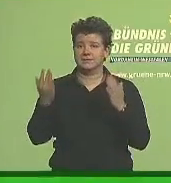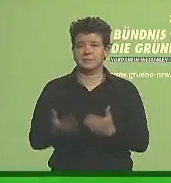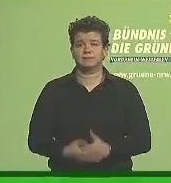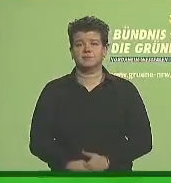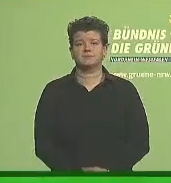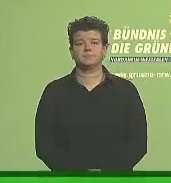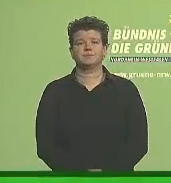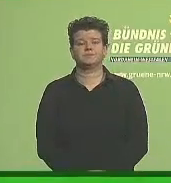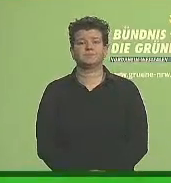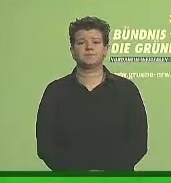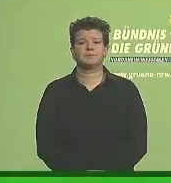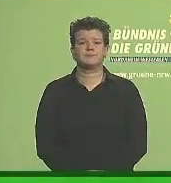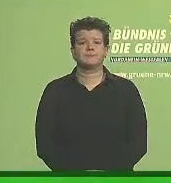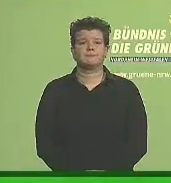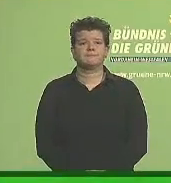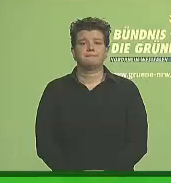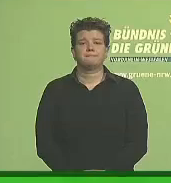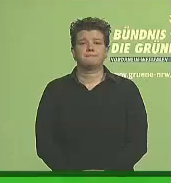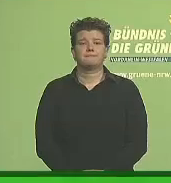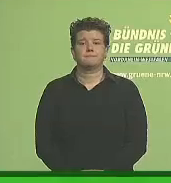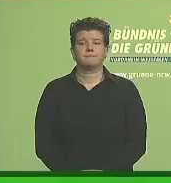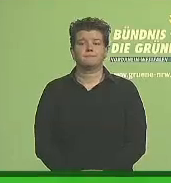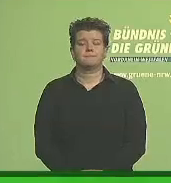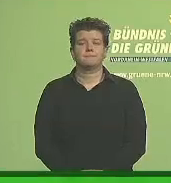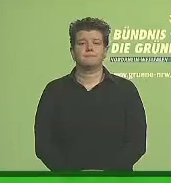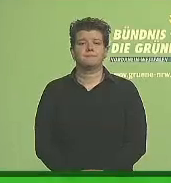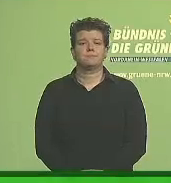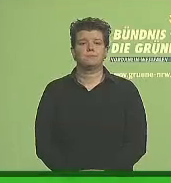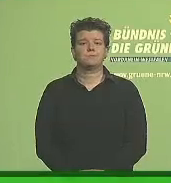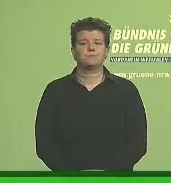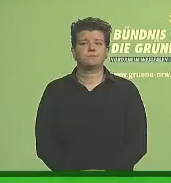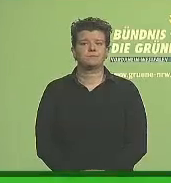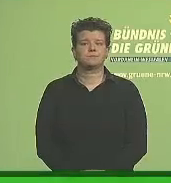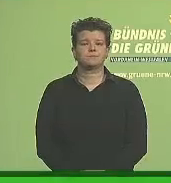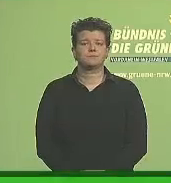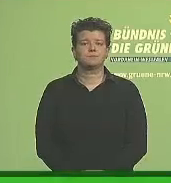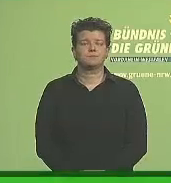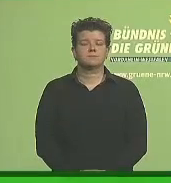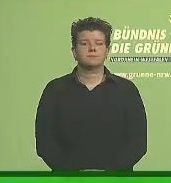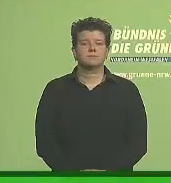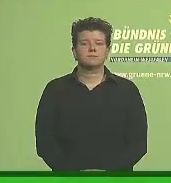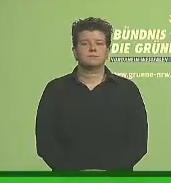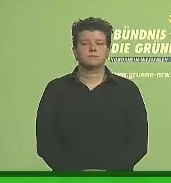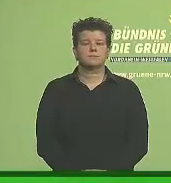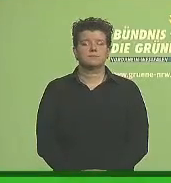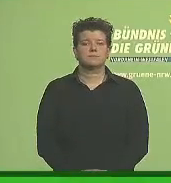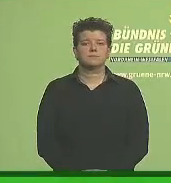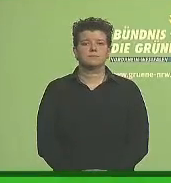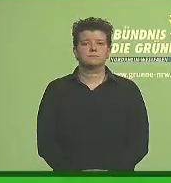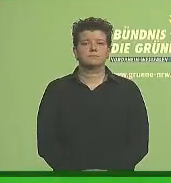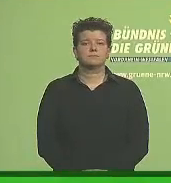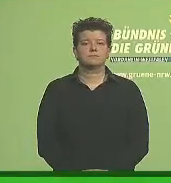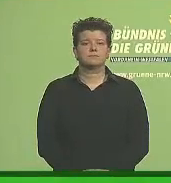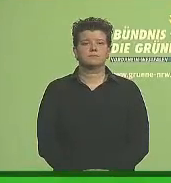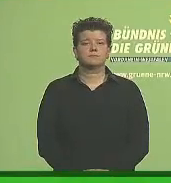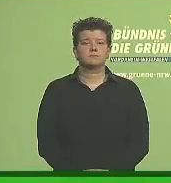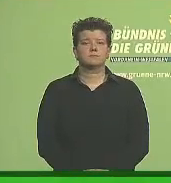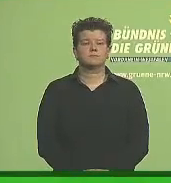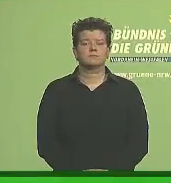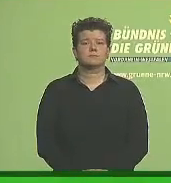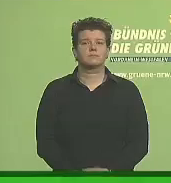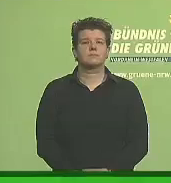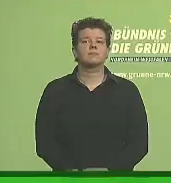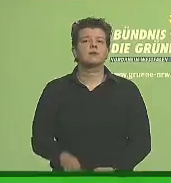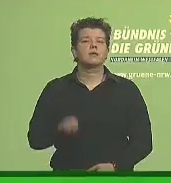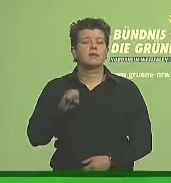unserem EEG als Vorbild an anderen Stellen nachgeahmt, geschafft, dass erneuerbare Energie